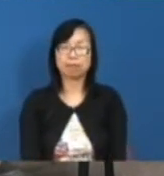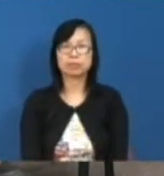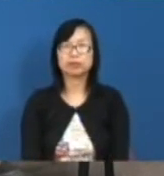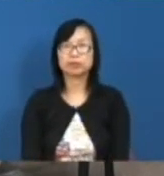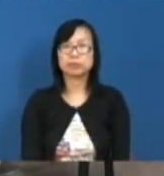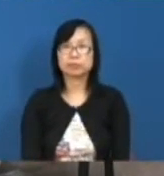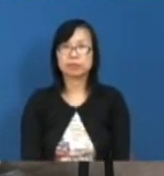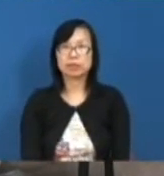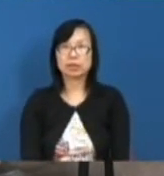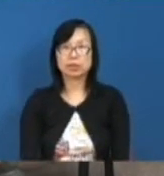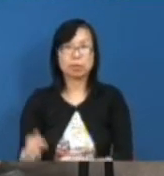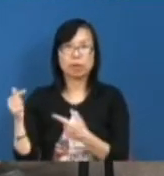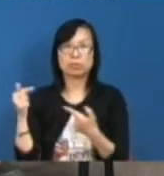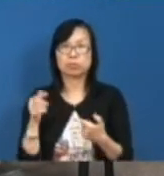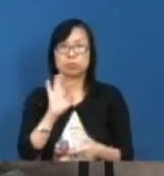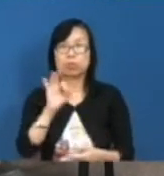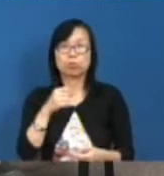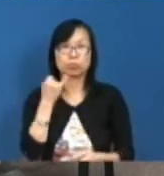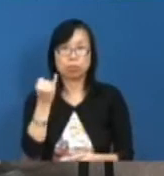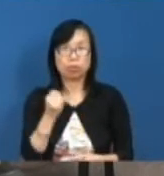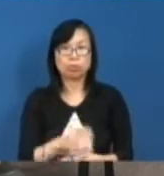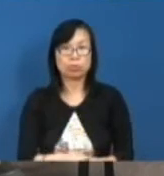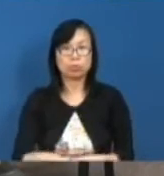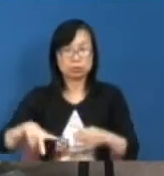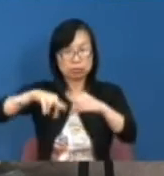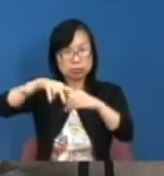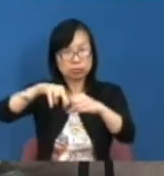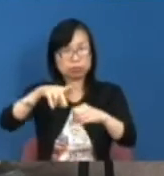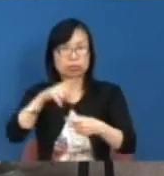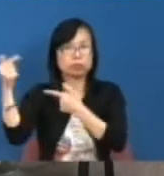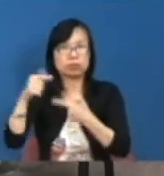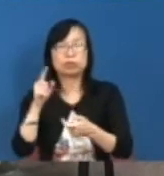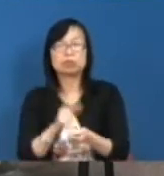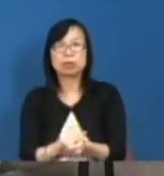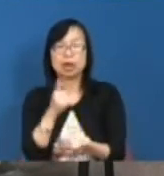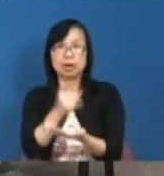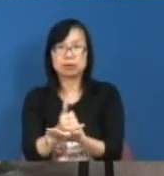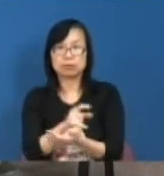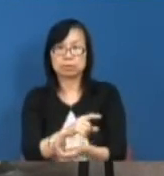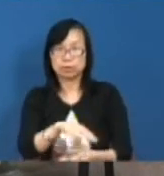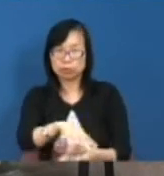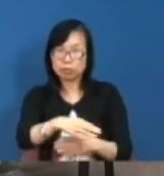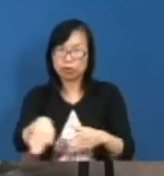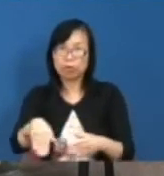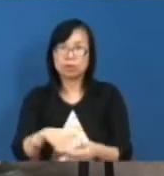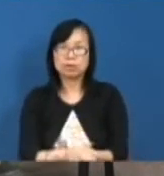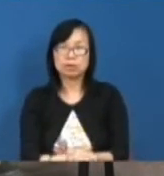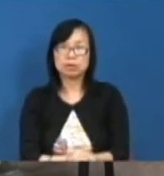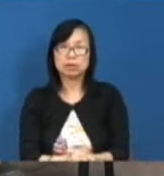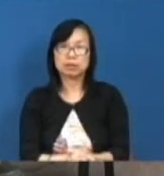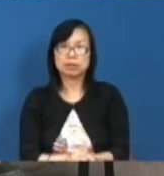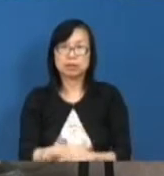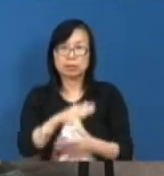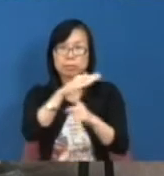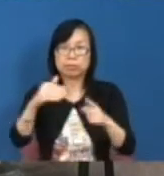就係唔做嘢， 永遠唔會錯噶啦嘛。即係打波一樣噶嘛，個波永遠喺自己個半場，梗係好難失波啦。因為你自己半